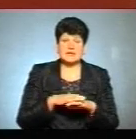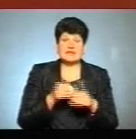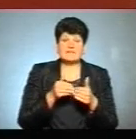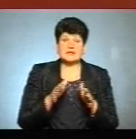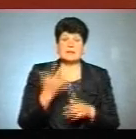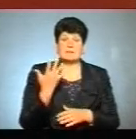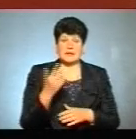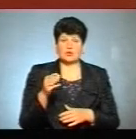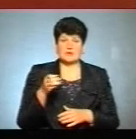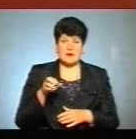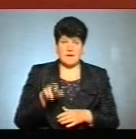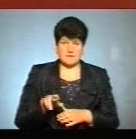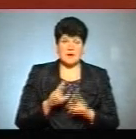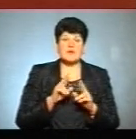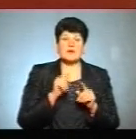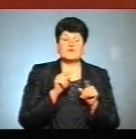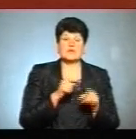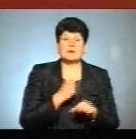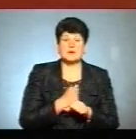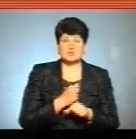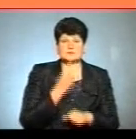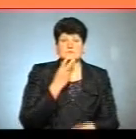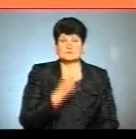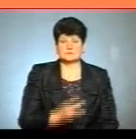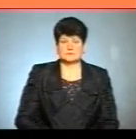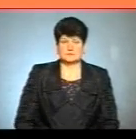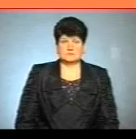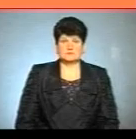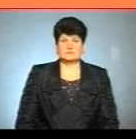5 травня. Як вони працюють? Давайте подивимося.